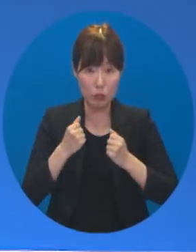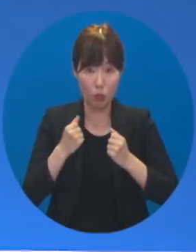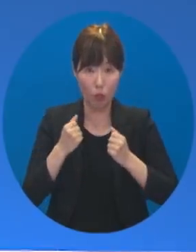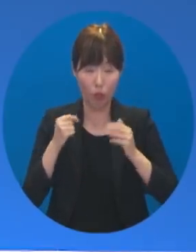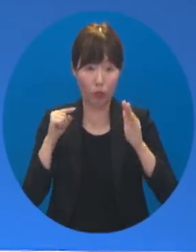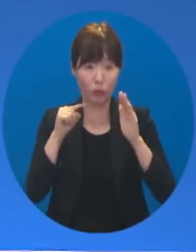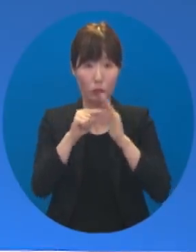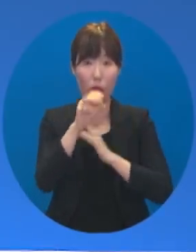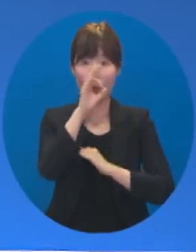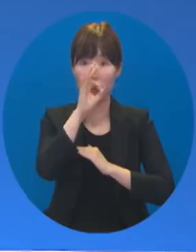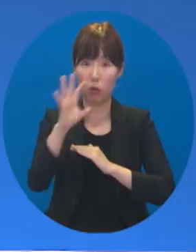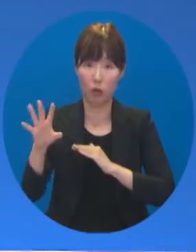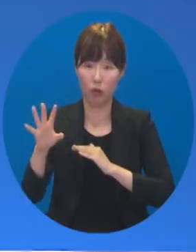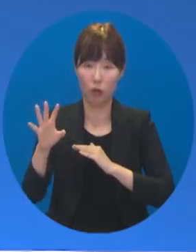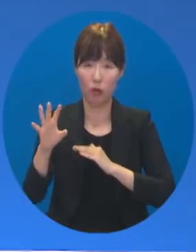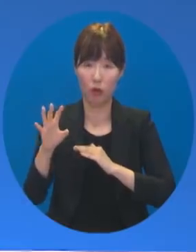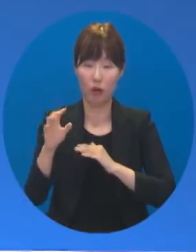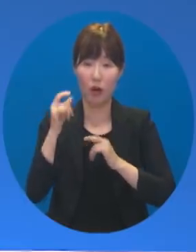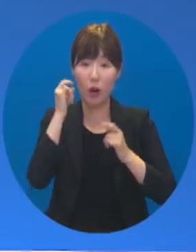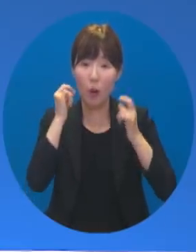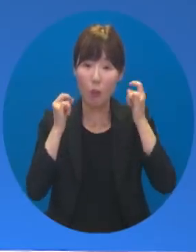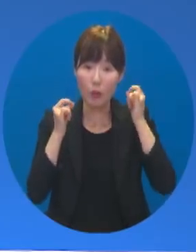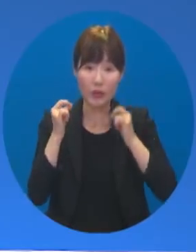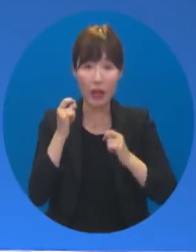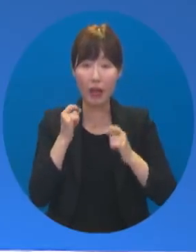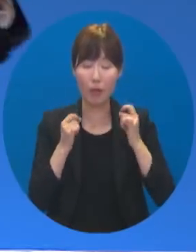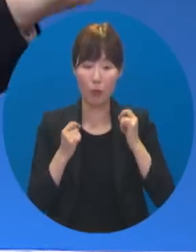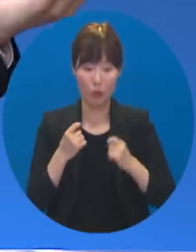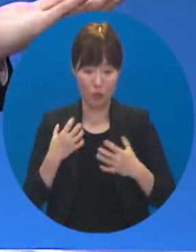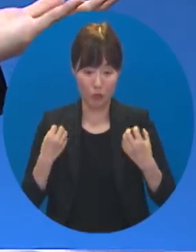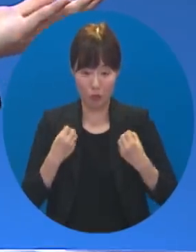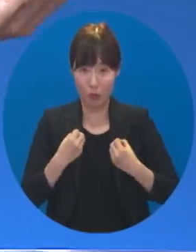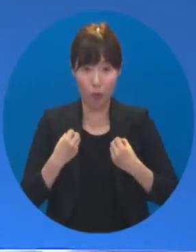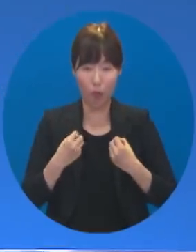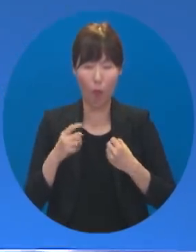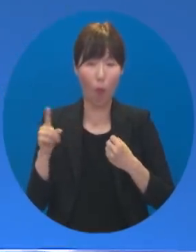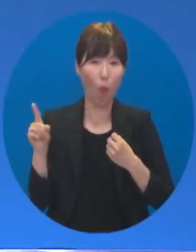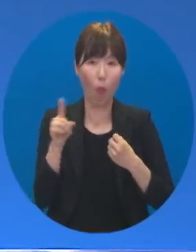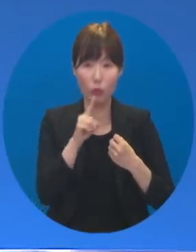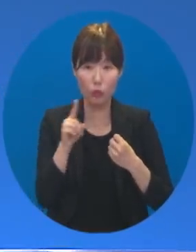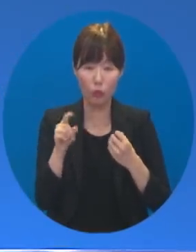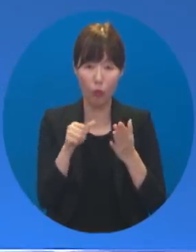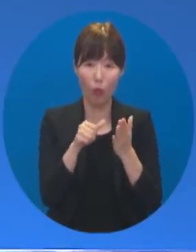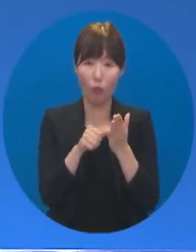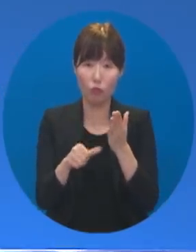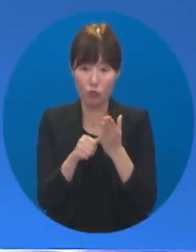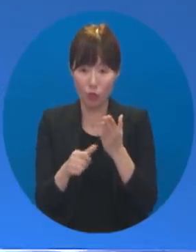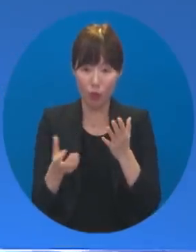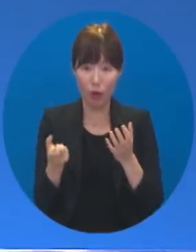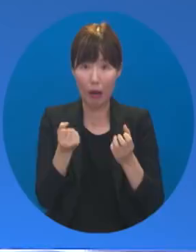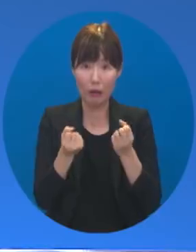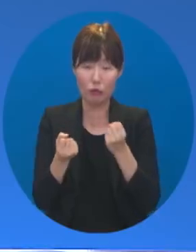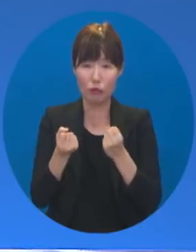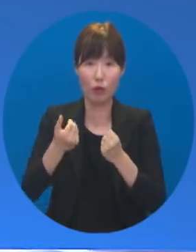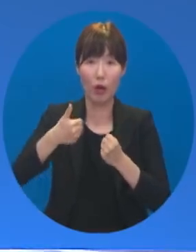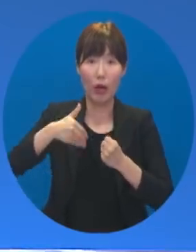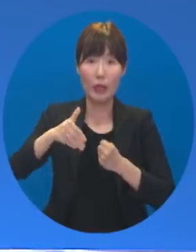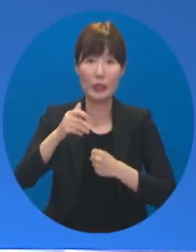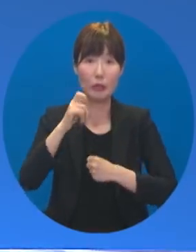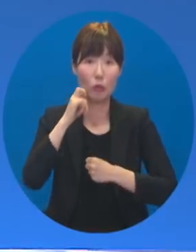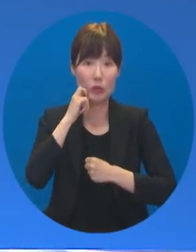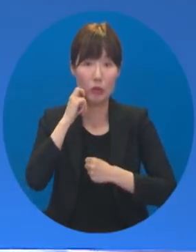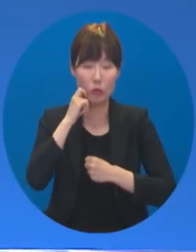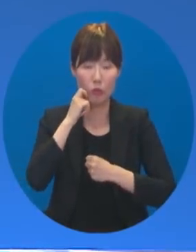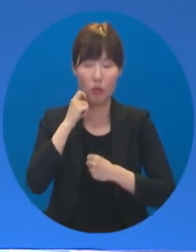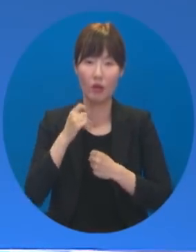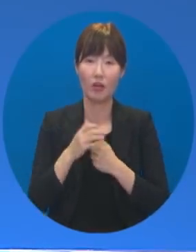휘황찬란한 보석은 절대 허용이 안 되고 아무튼 그 어떤 것도 가지고 들어갈 수가 없고 거기서 준 것이